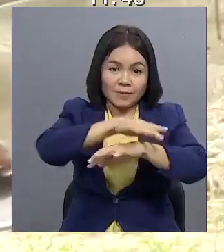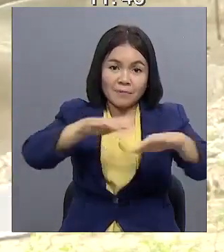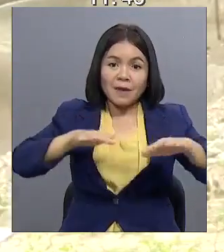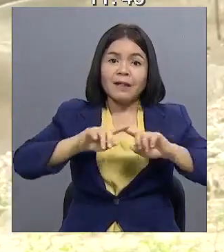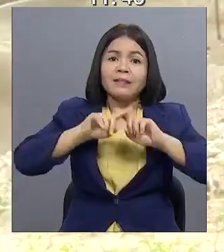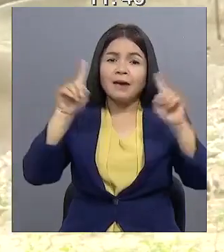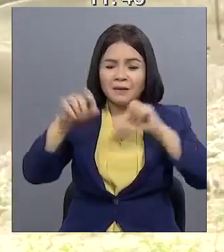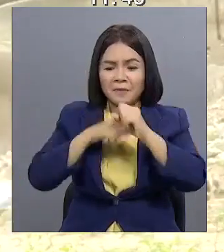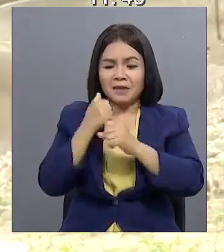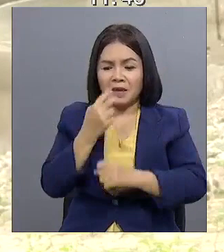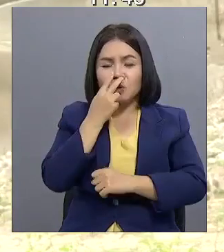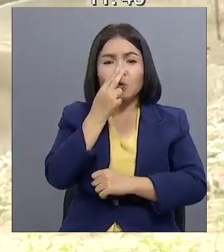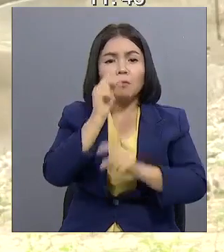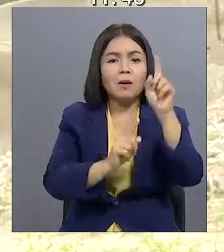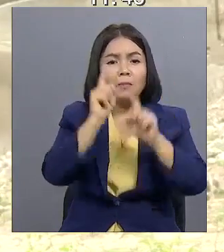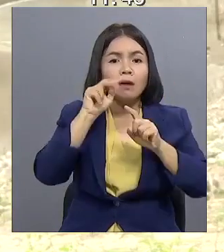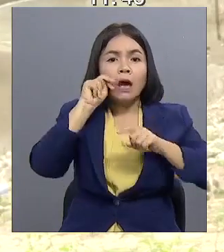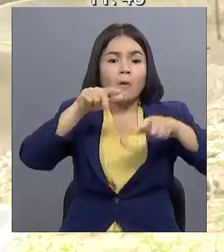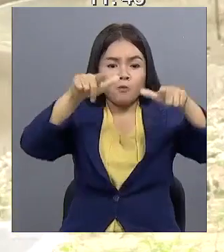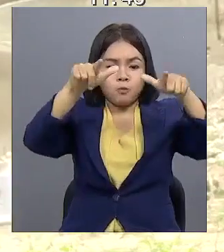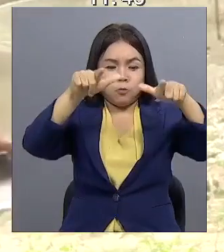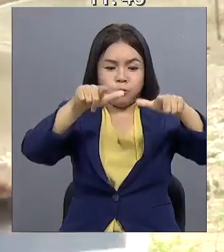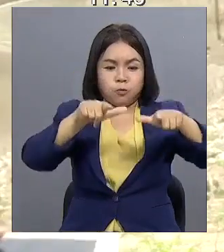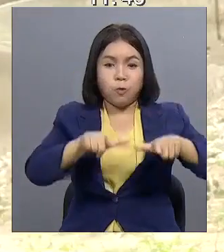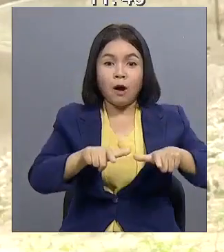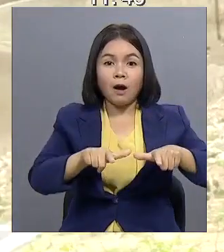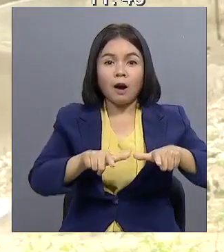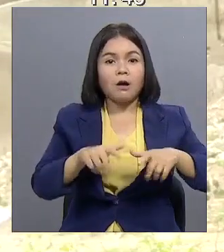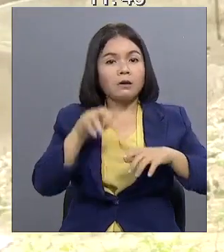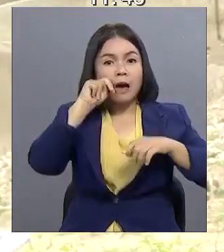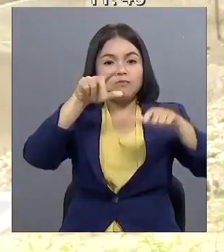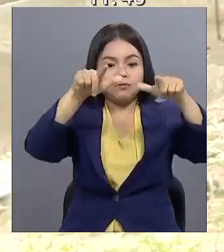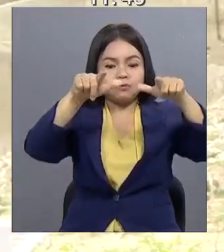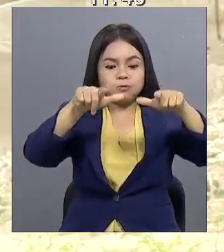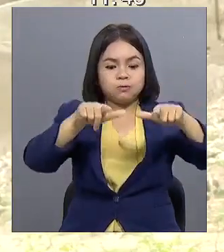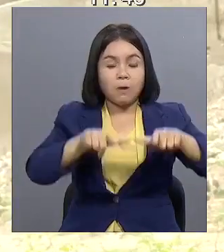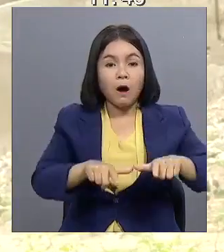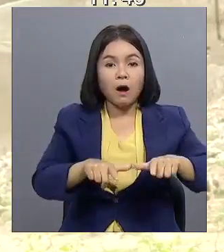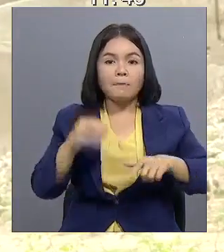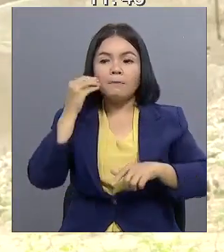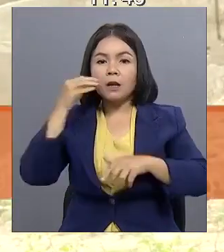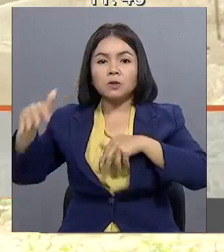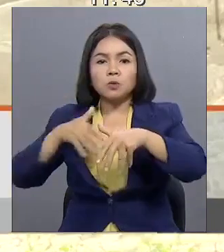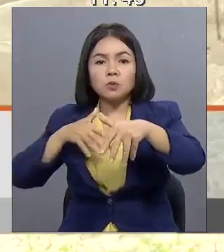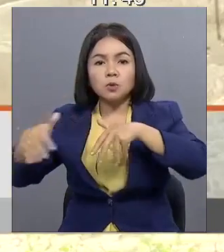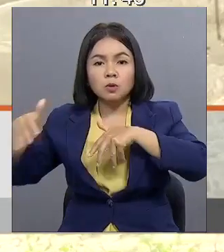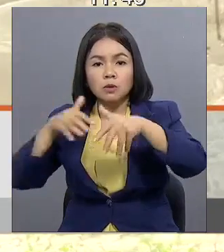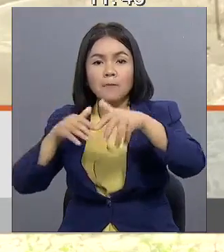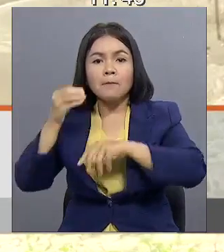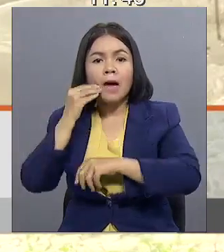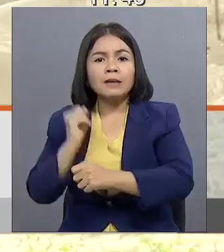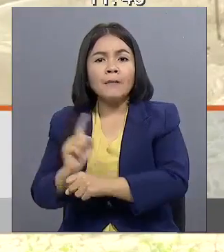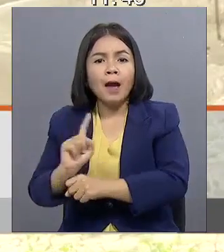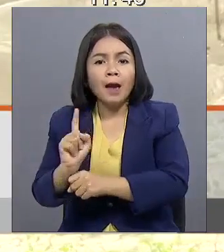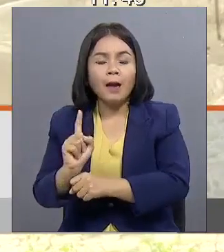ปีนี้ดูจากสายตาปริมาณน้ำนั้นลดระดับลงอย่างต่อเนื่องและต่ำมากทำให้ชาวบ้านในพื้นที่ชุมชนเรือนแพจะต้องทำสะ